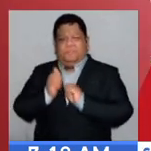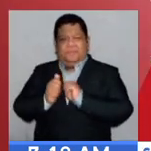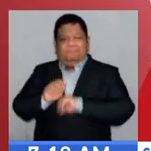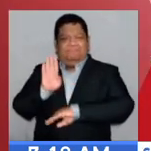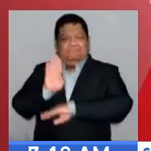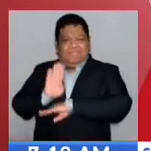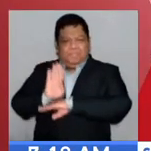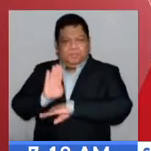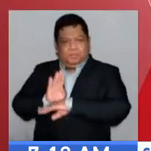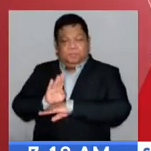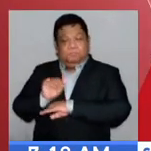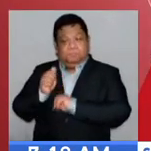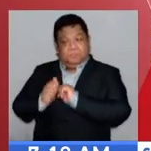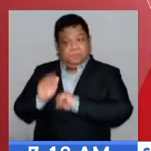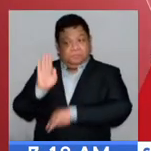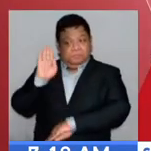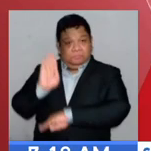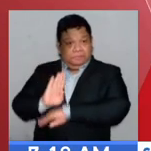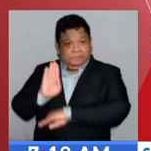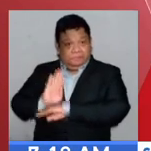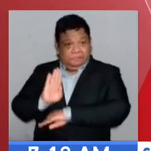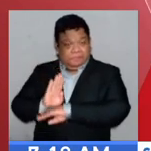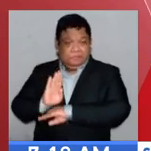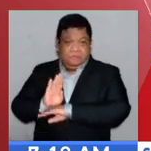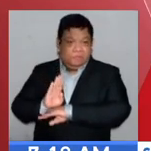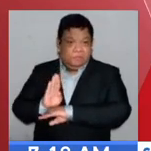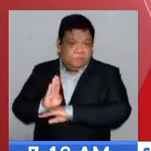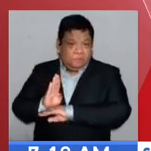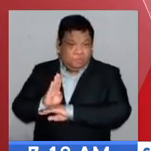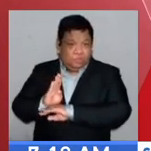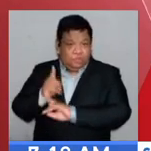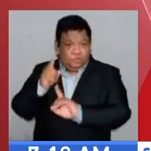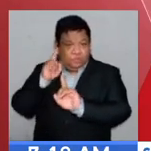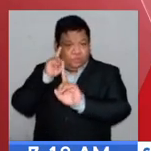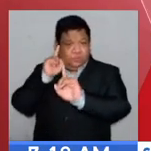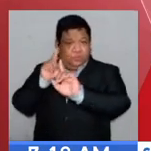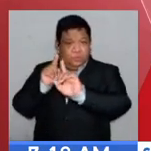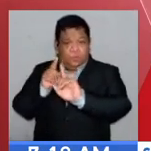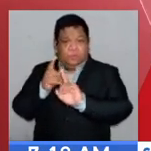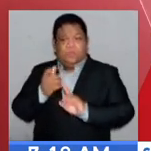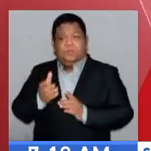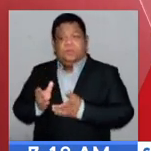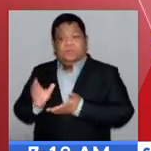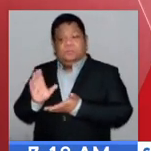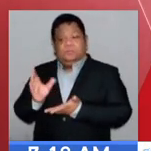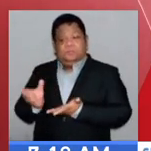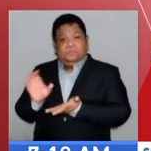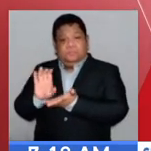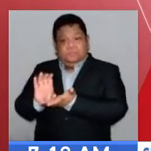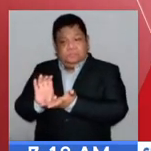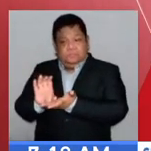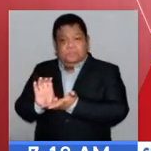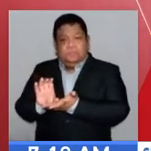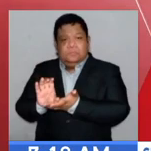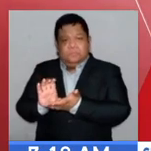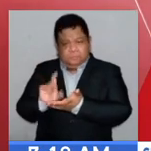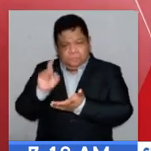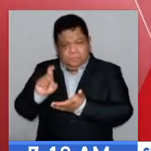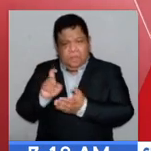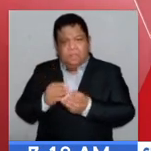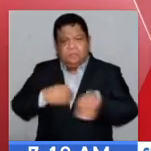isa lang naman ang kahulugan yan Yung kanilang kapital, dapat mayroong hindi lang doble, limpak-limpak na